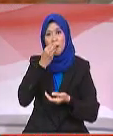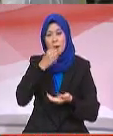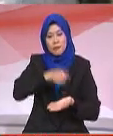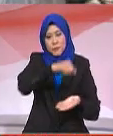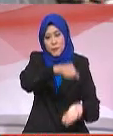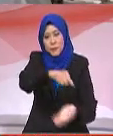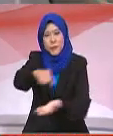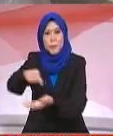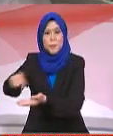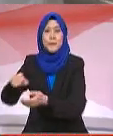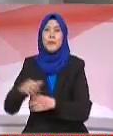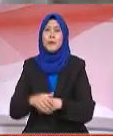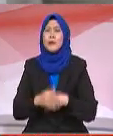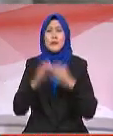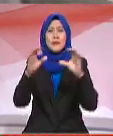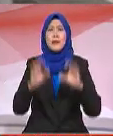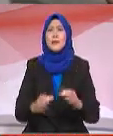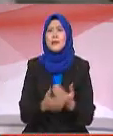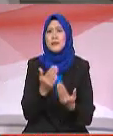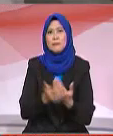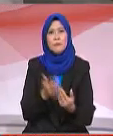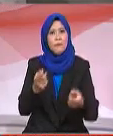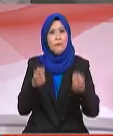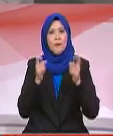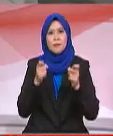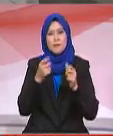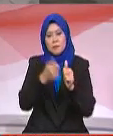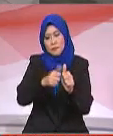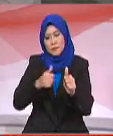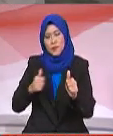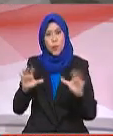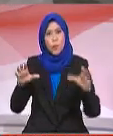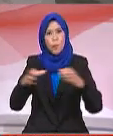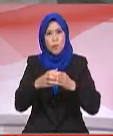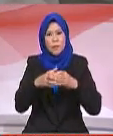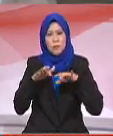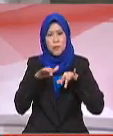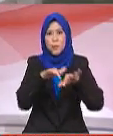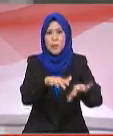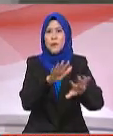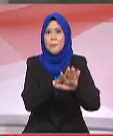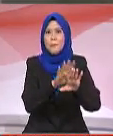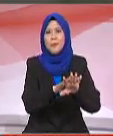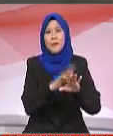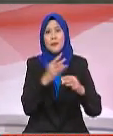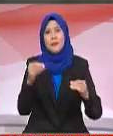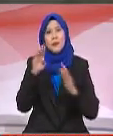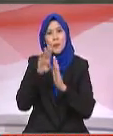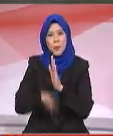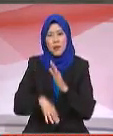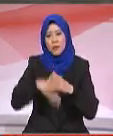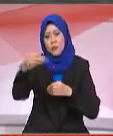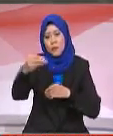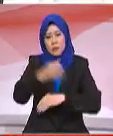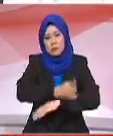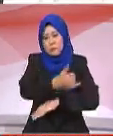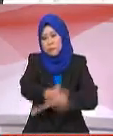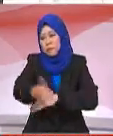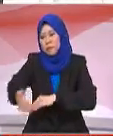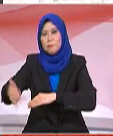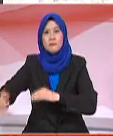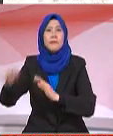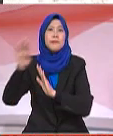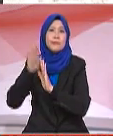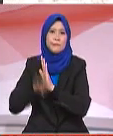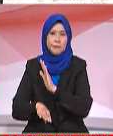diagihkan. Kaedah tersebut lebih mudah dan cepat sekaligus mengelak perkumpulan ramai selain mengurangkan pergerakan dari satu tempat ke tempat